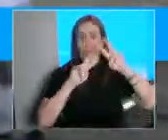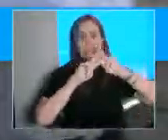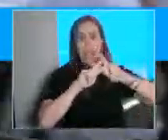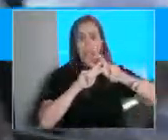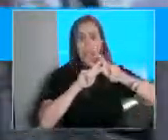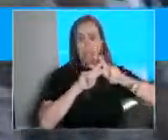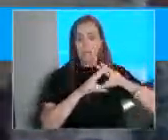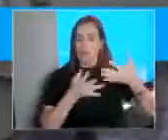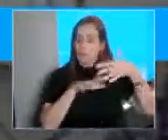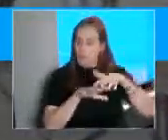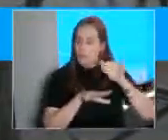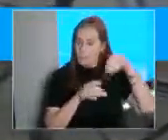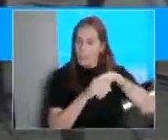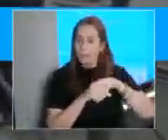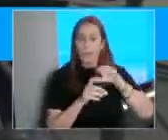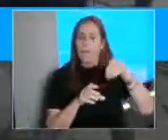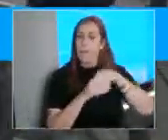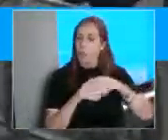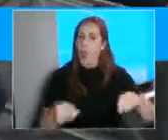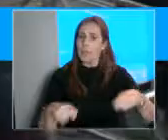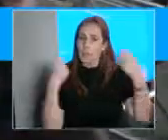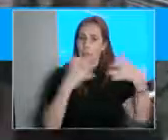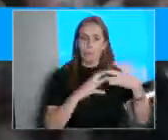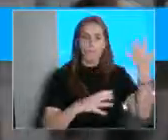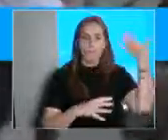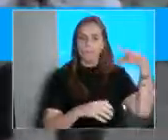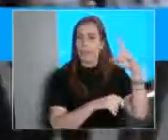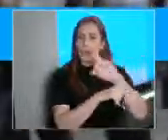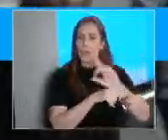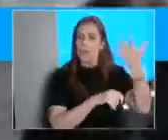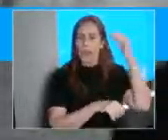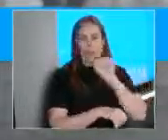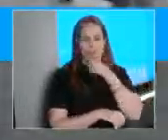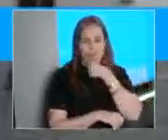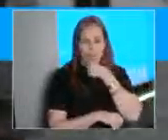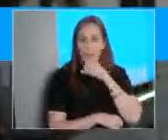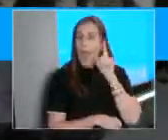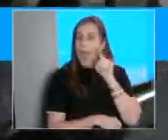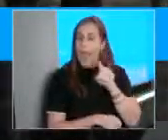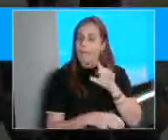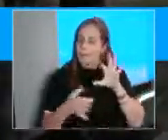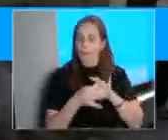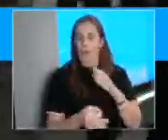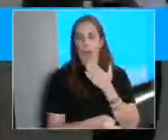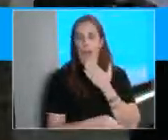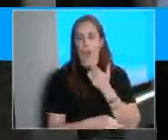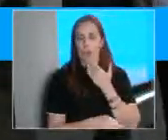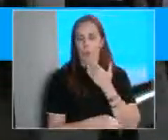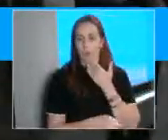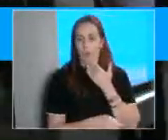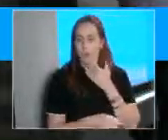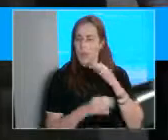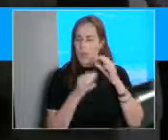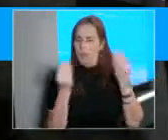דוד ששולב בדגל נמצא בתרבויות העמים מאז תקופת העת העתיקה. אולם זוהה עם היהדות. בפריטי